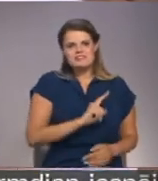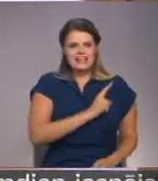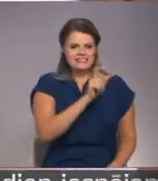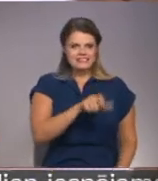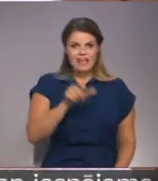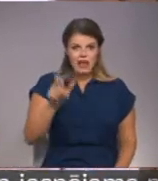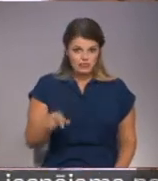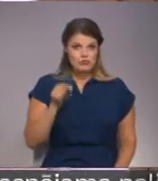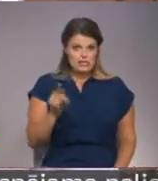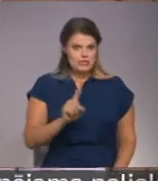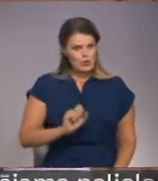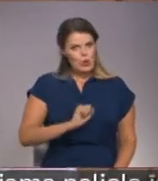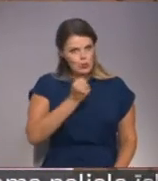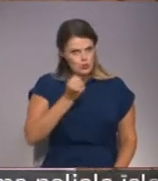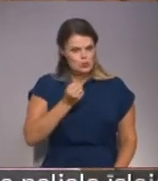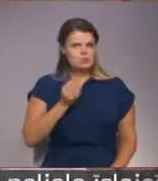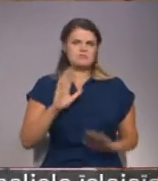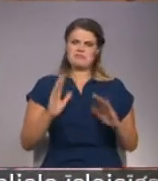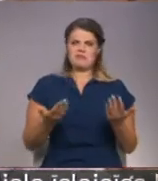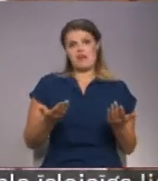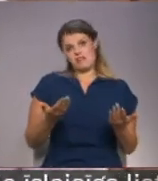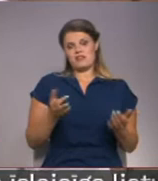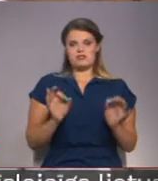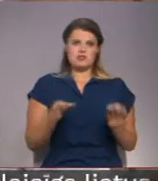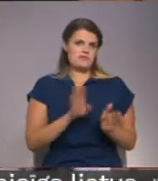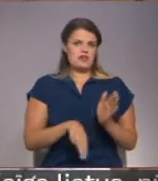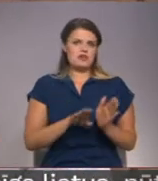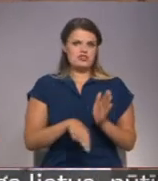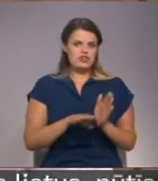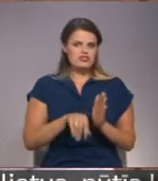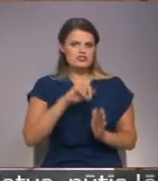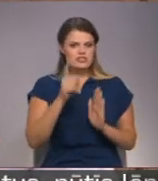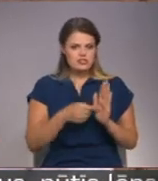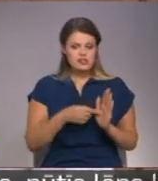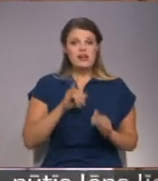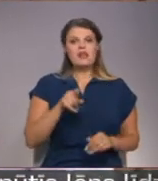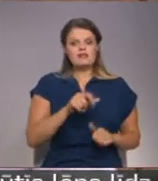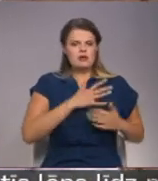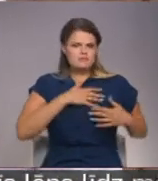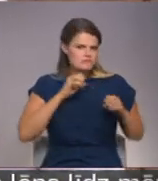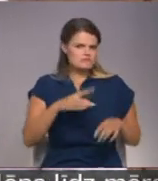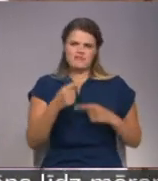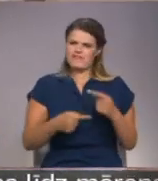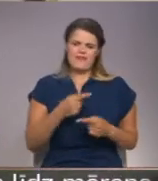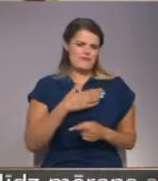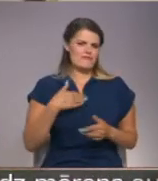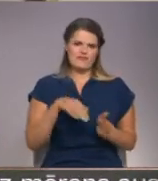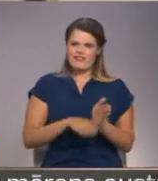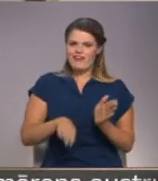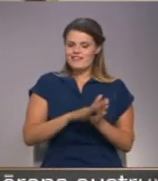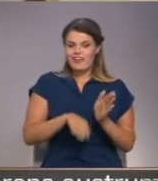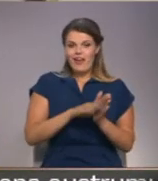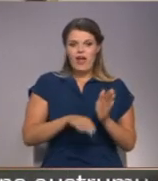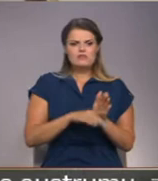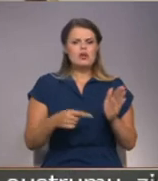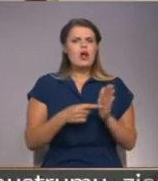cietušajiem. Tas ir grūts vai jūsuprāt, tas ir tā, nu, tā vienkārši? Ja tas nāk no sirds, tas vienmēr ir vienkārši.